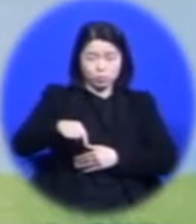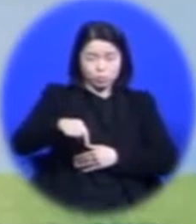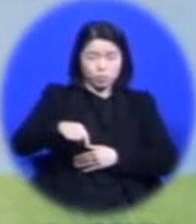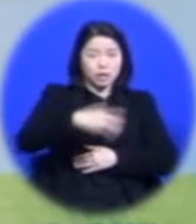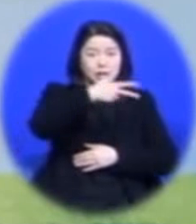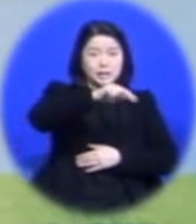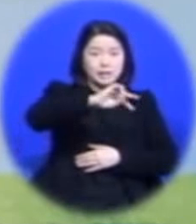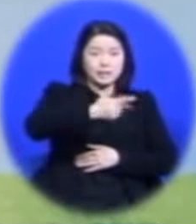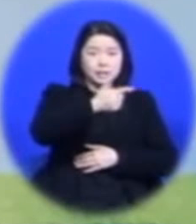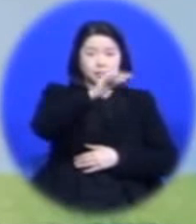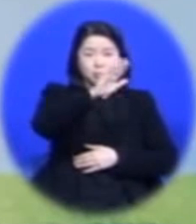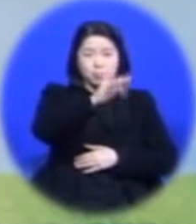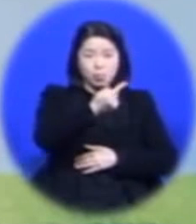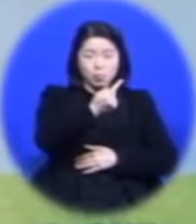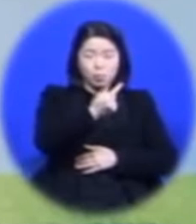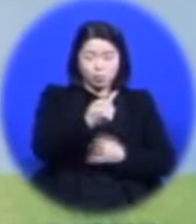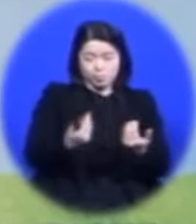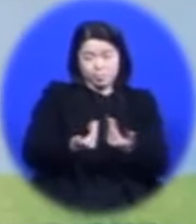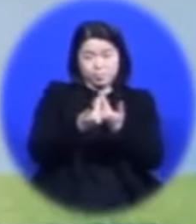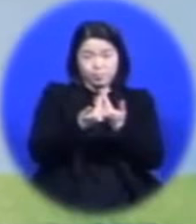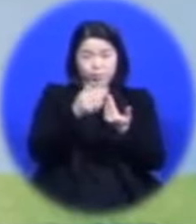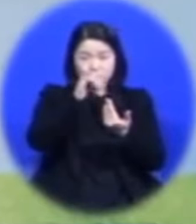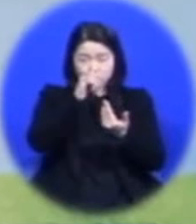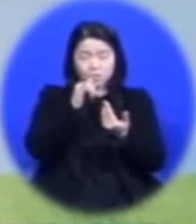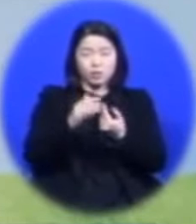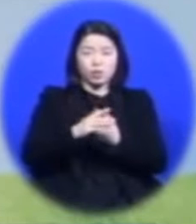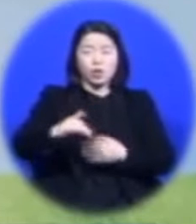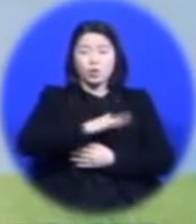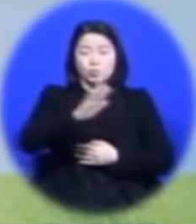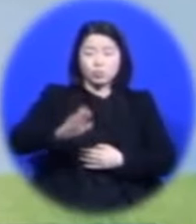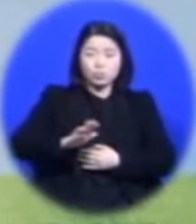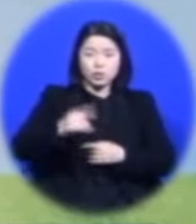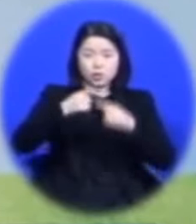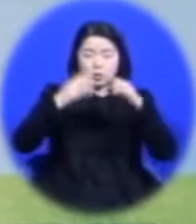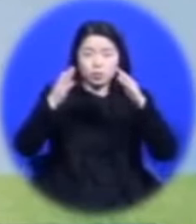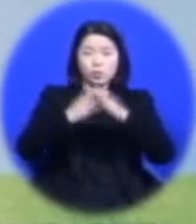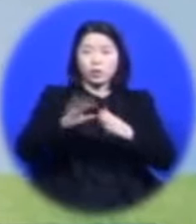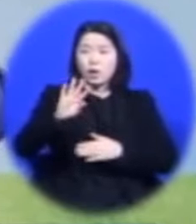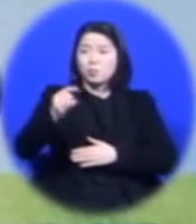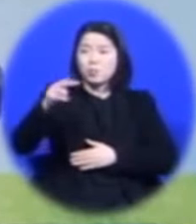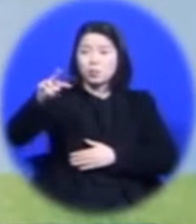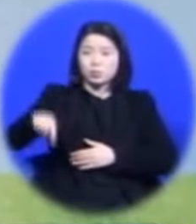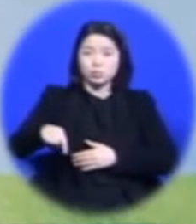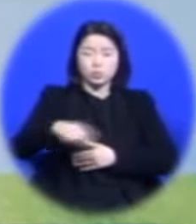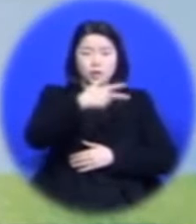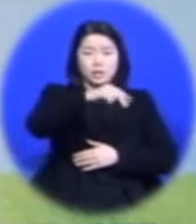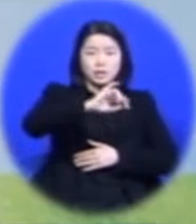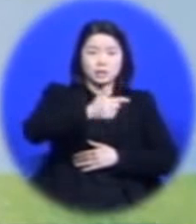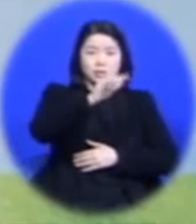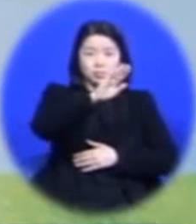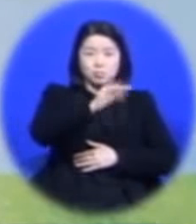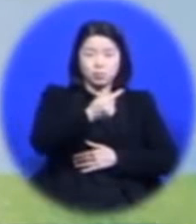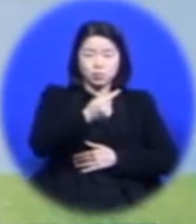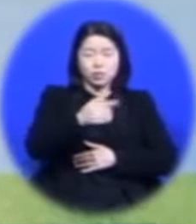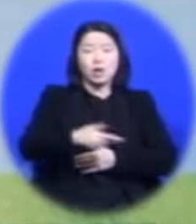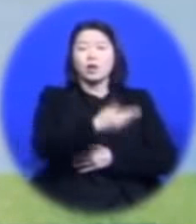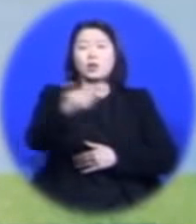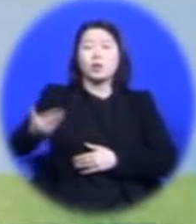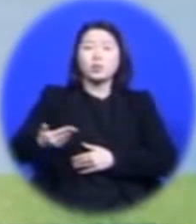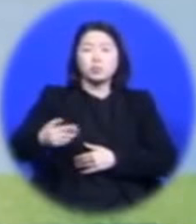대립하고 있어요 우리 교회가 보수주인 진보주의는 그냥 여러분이 판단하세요